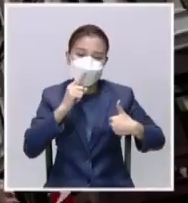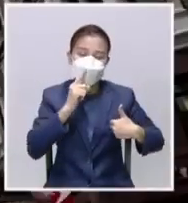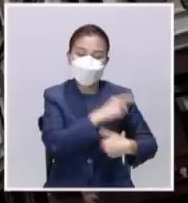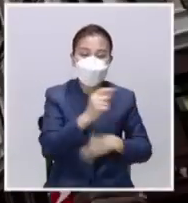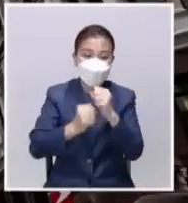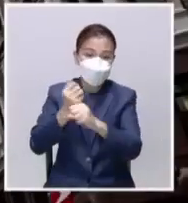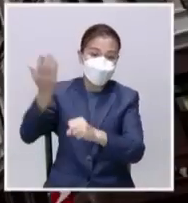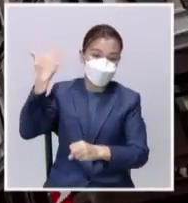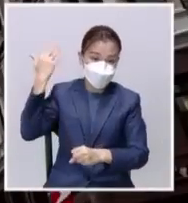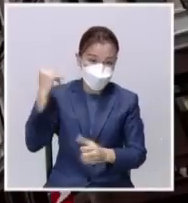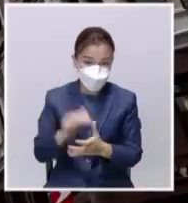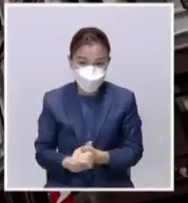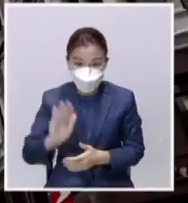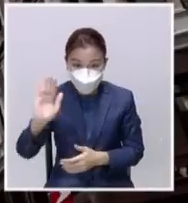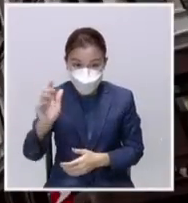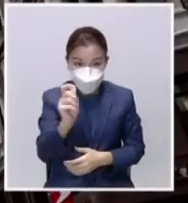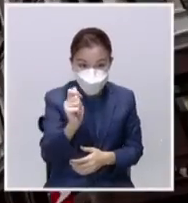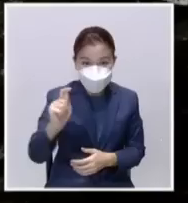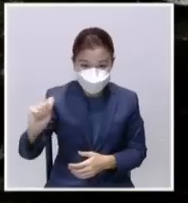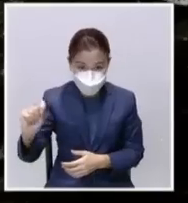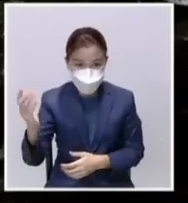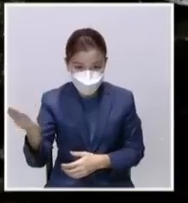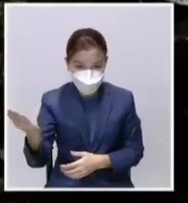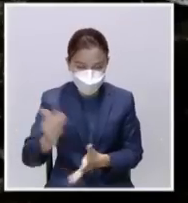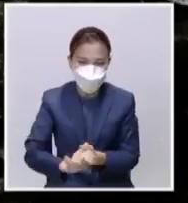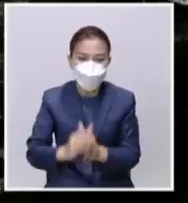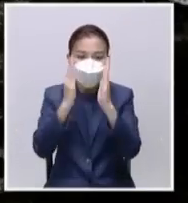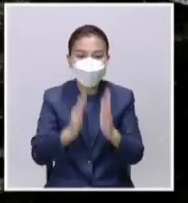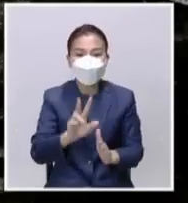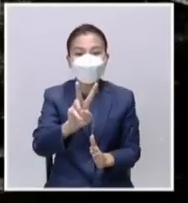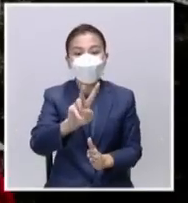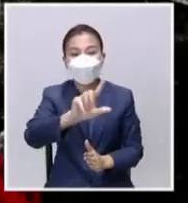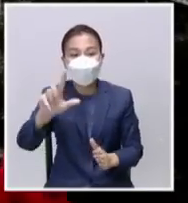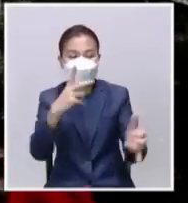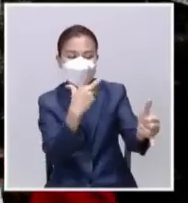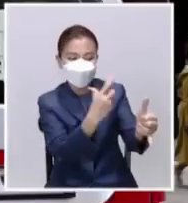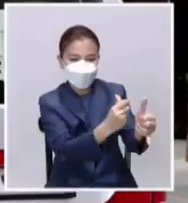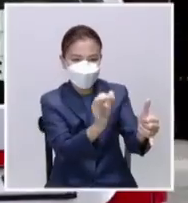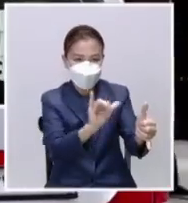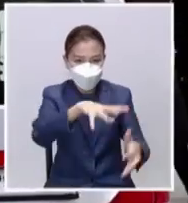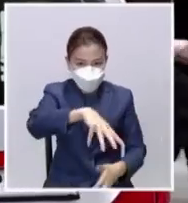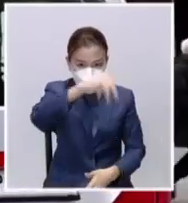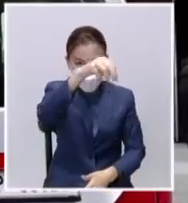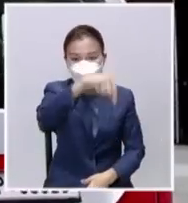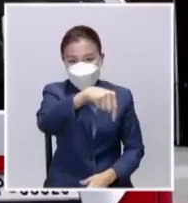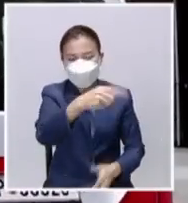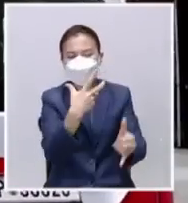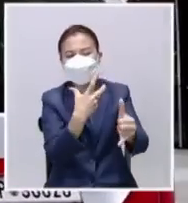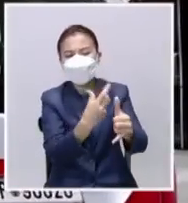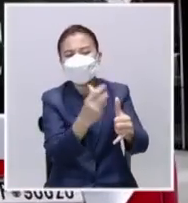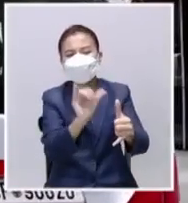าติแรกของโลกที่ใช้มาตรการล็อกดาวน์ผู้ที่ยังไม่ได้ฉีดวัคซีนกว่า2ล้านคนในหลายเมืองรวมถึงเมืองหลวงกรุงเวียนนาด้วยนะค